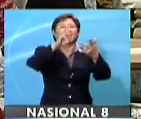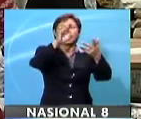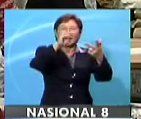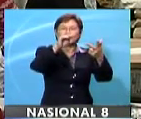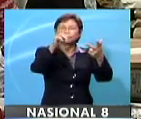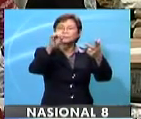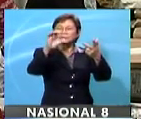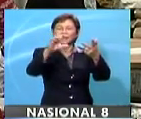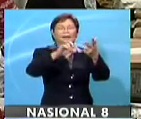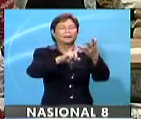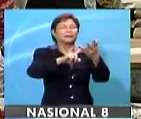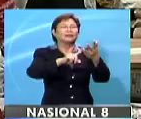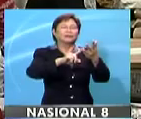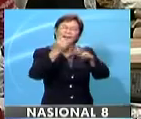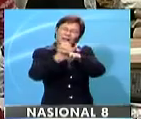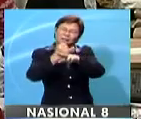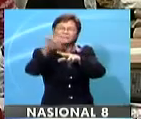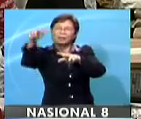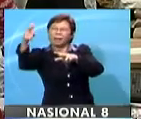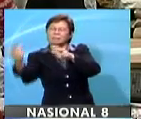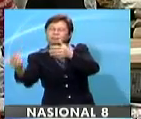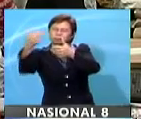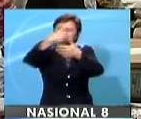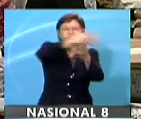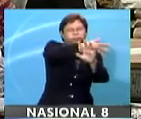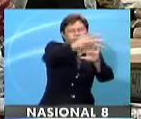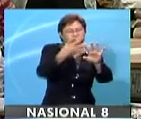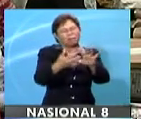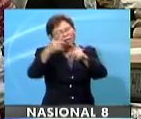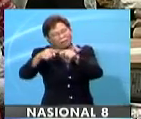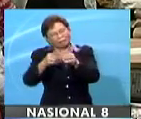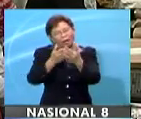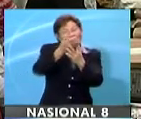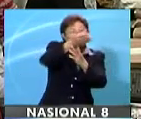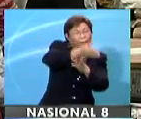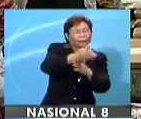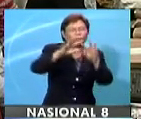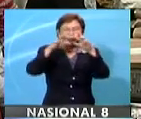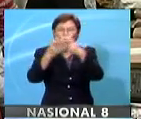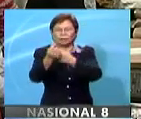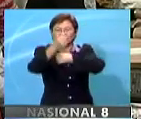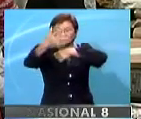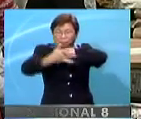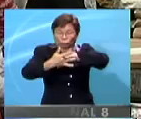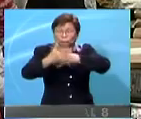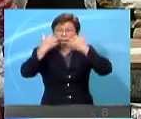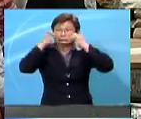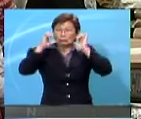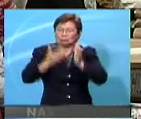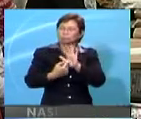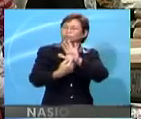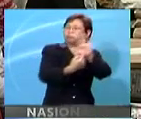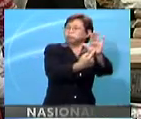MDEC bersama dengan pihak-pihak industri yang terlibat. Dalam pameran ini pelbagai aplikasi bengkel dan teknologi terkini ini dipamerkan selaras